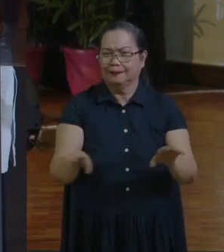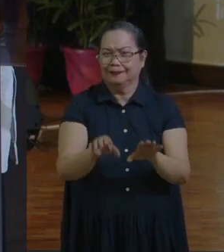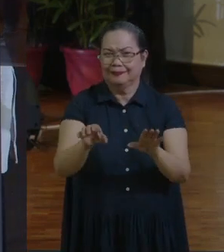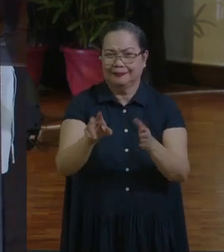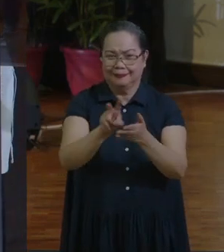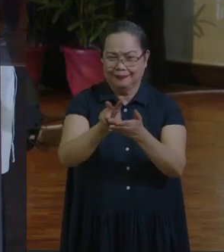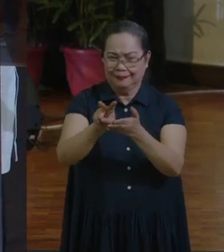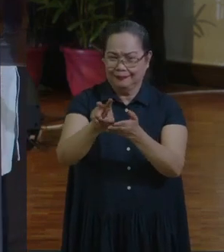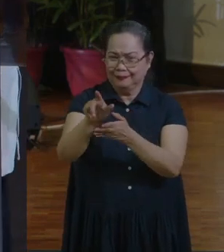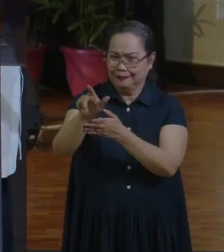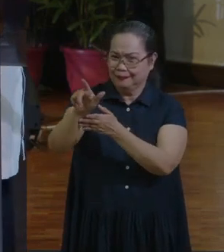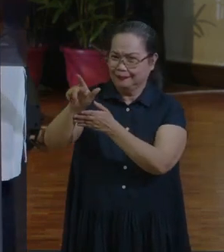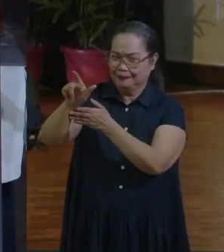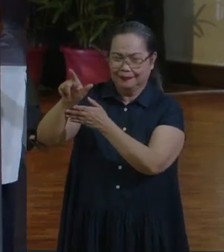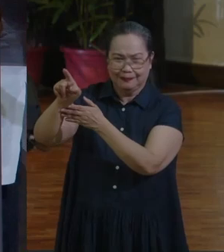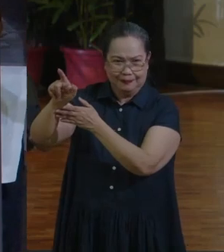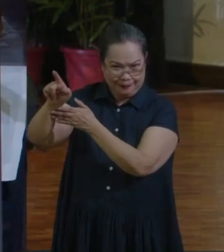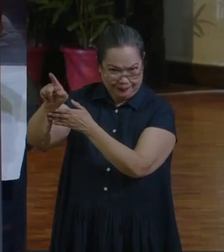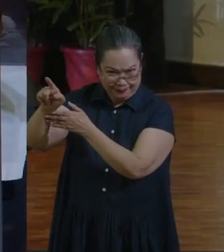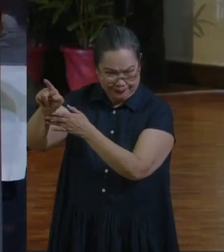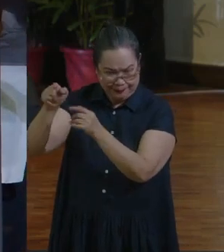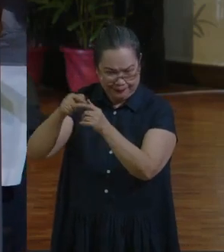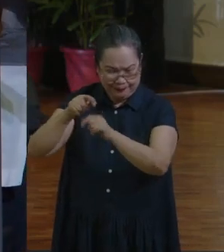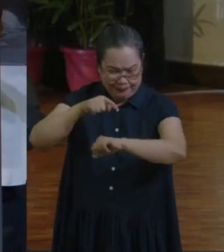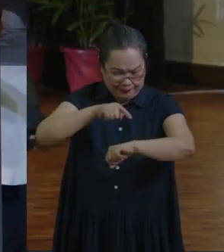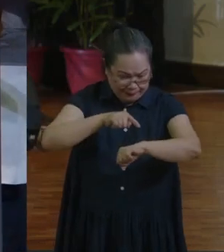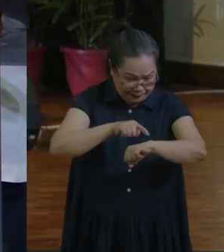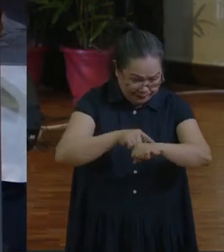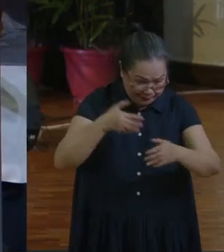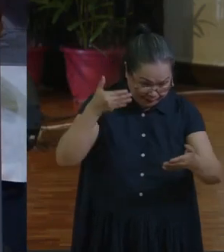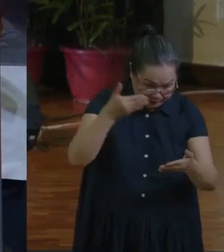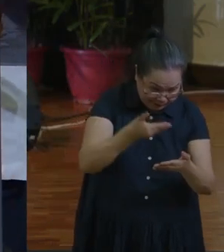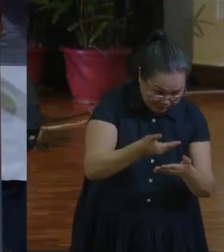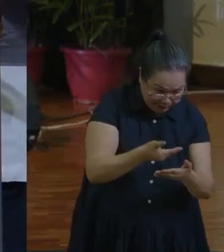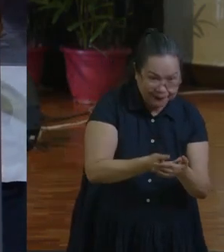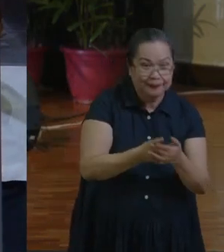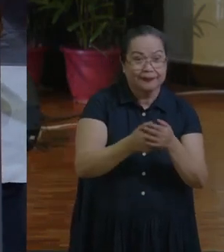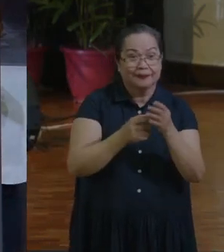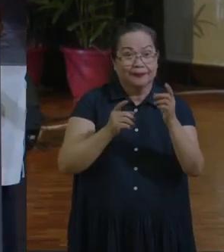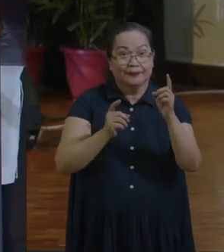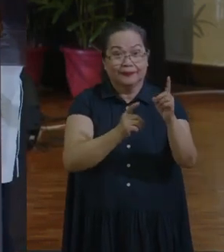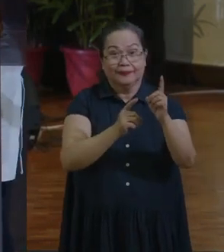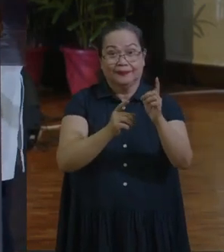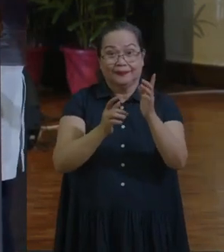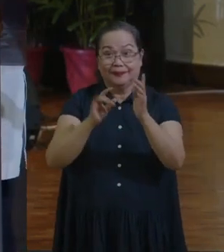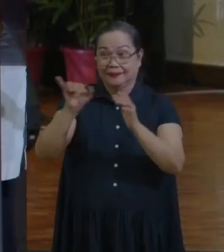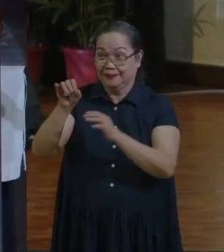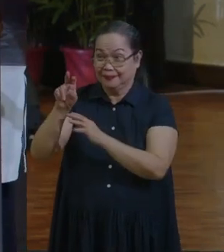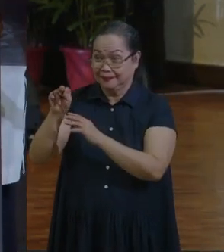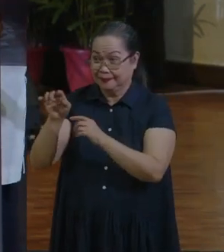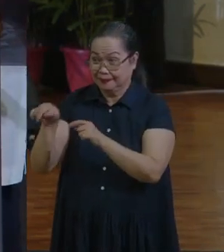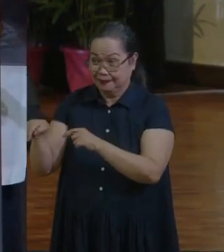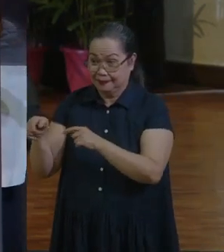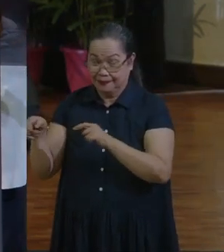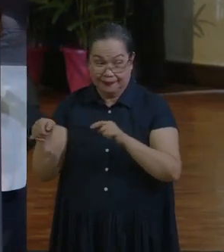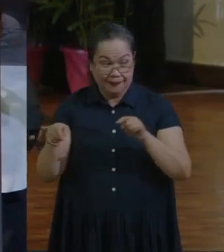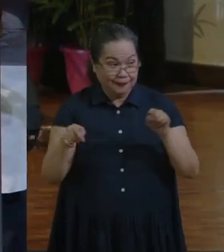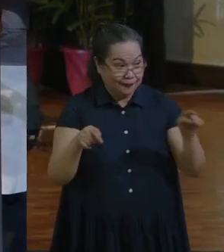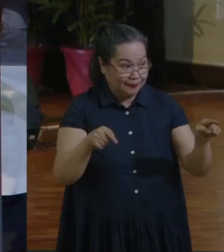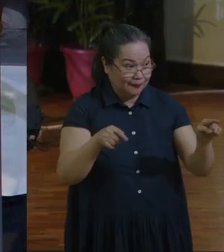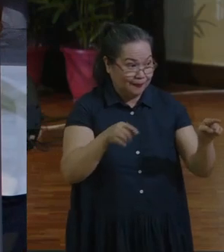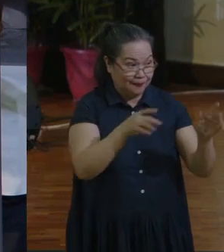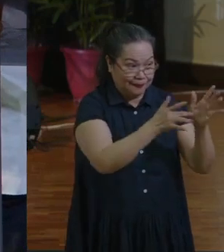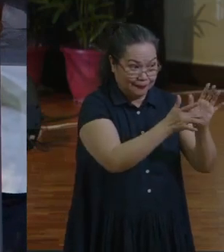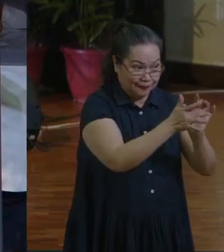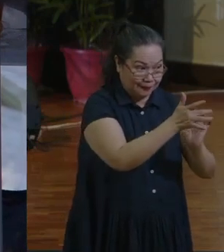verse 21, in that hour, nung dumating yung mga disipulo ni John, in that hour, he healed many